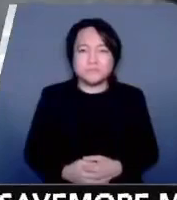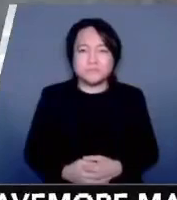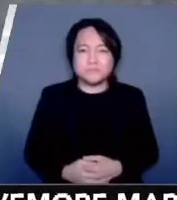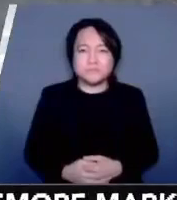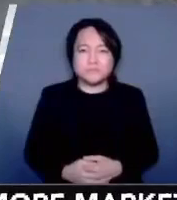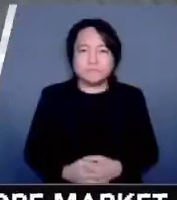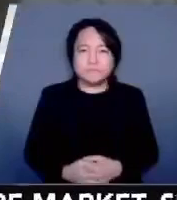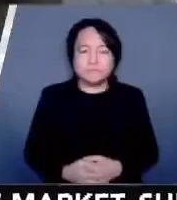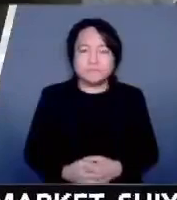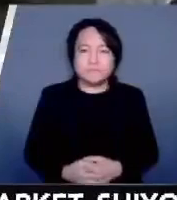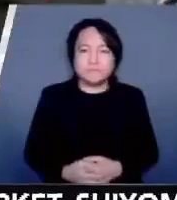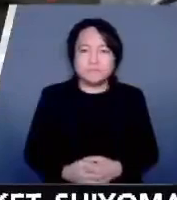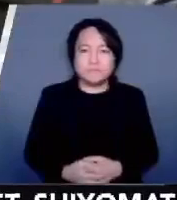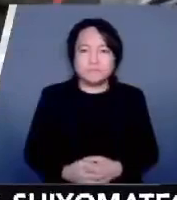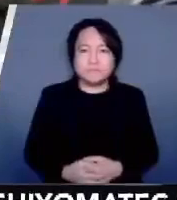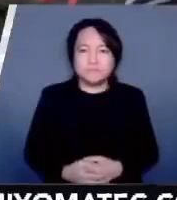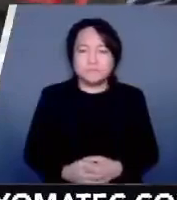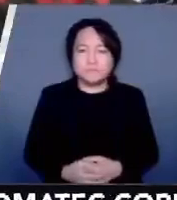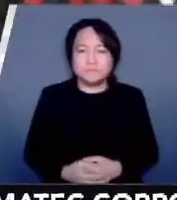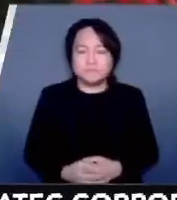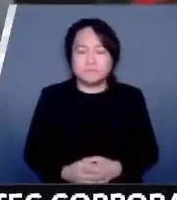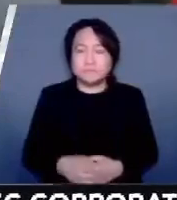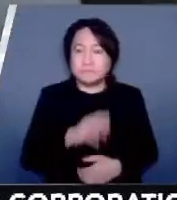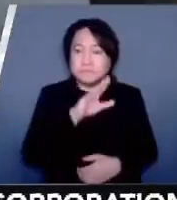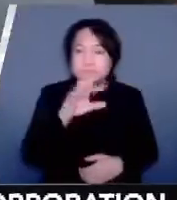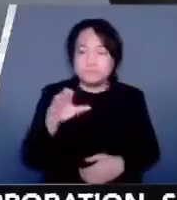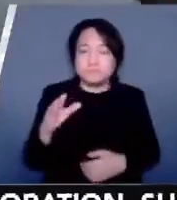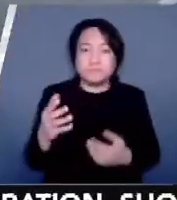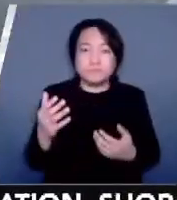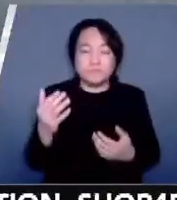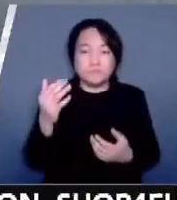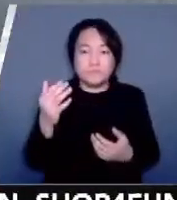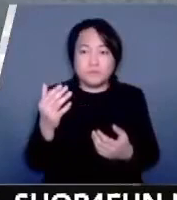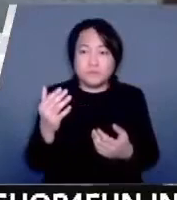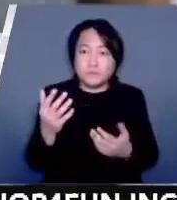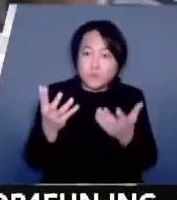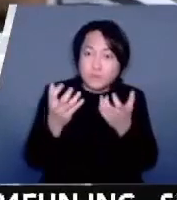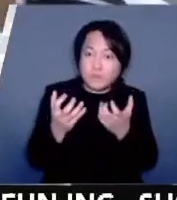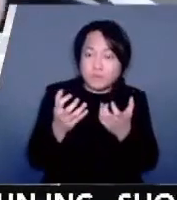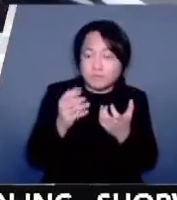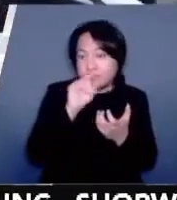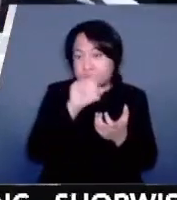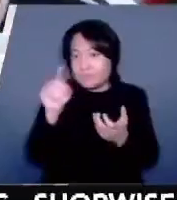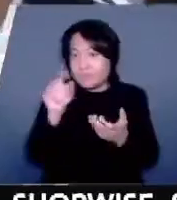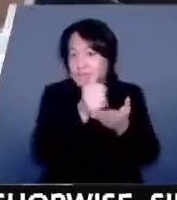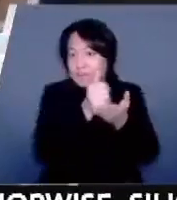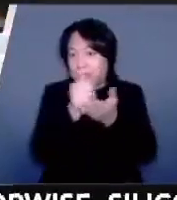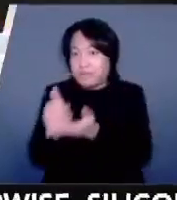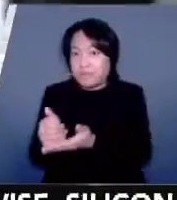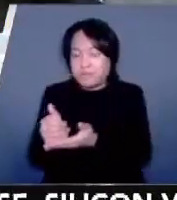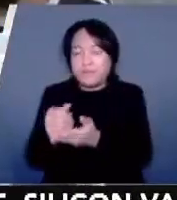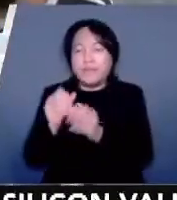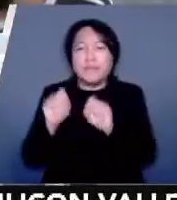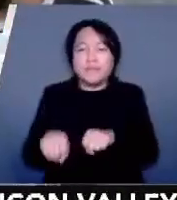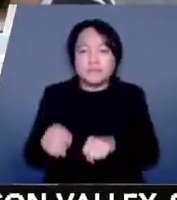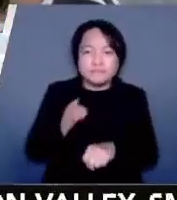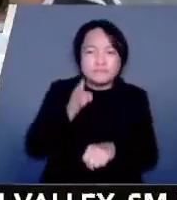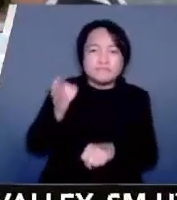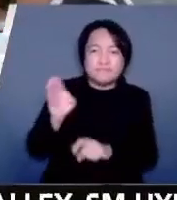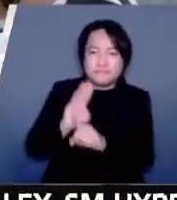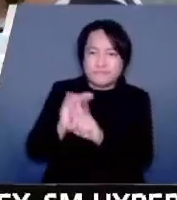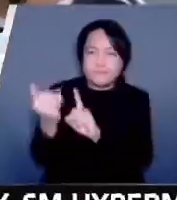apoy samantala Maris para sa mga nais magpaabot ng tulong Pwede kayong magtungo sa mismong Barangay Hall ng Barangay